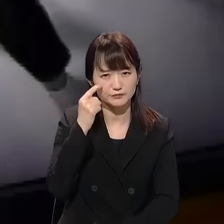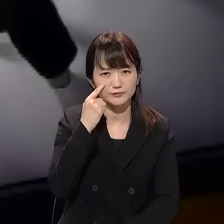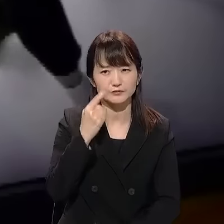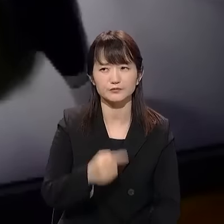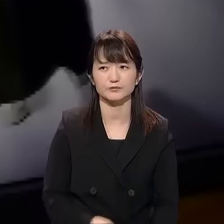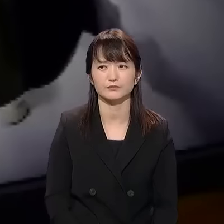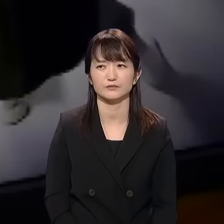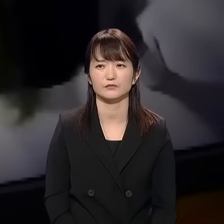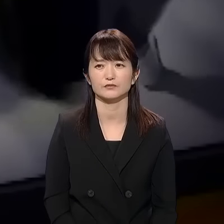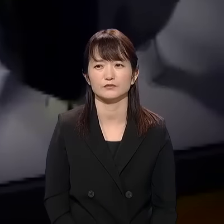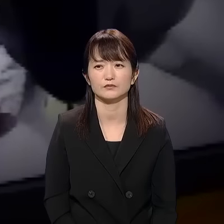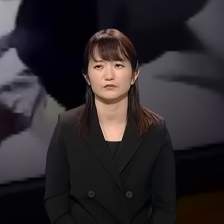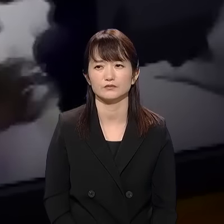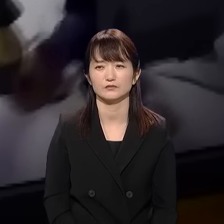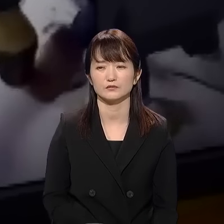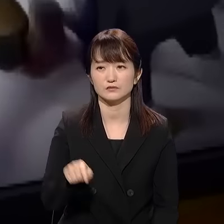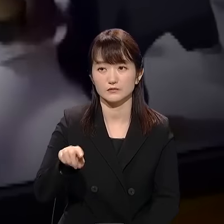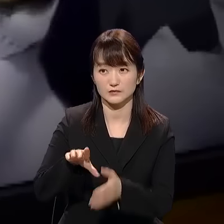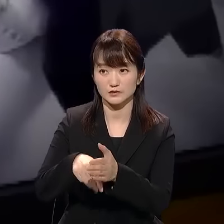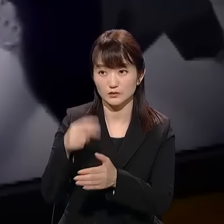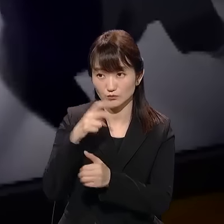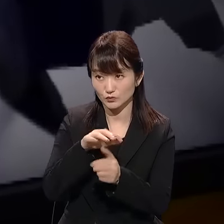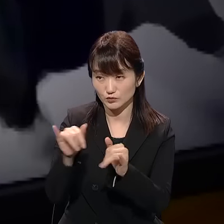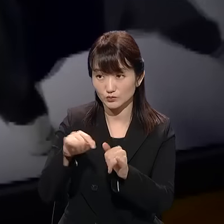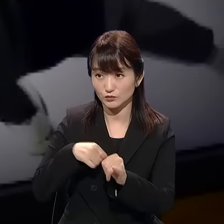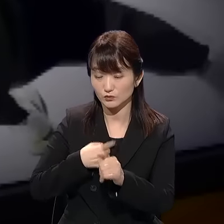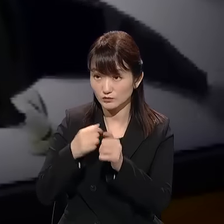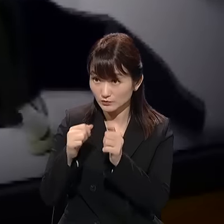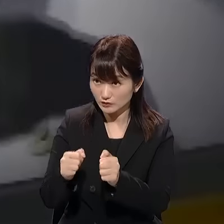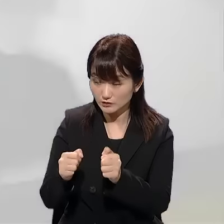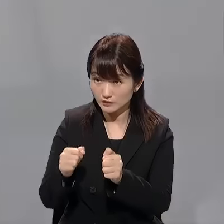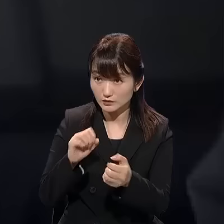들어보시죠 저 보호사 혼자 나고